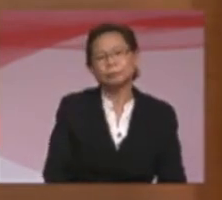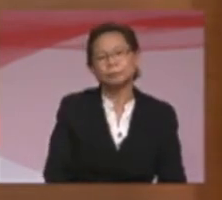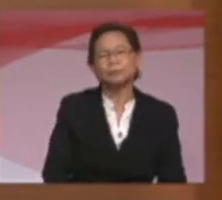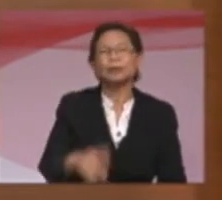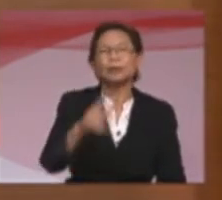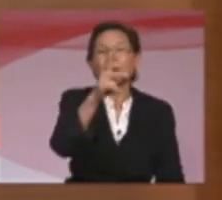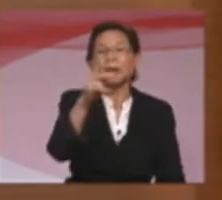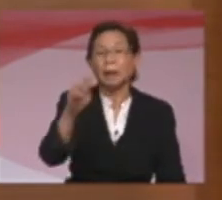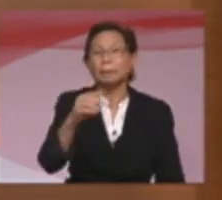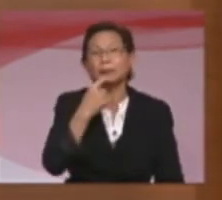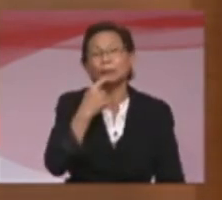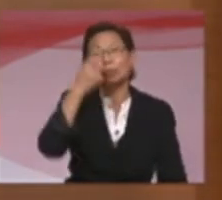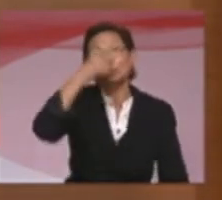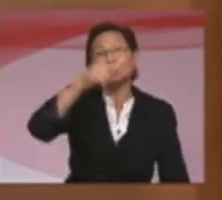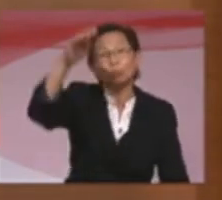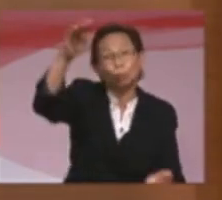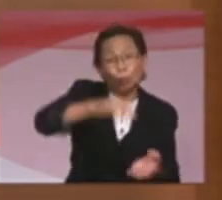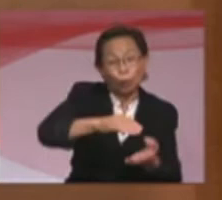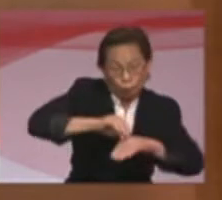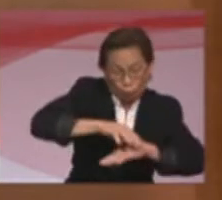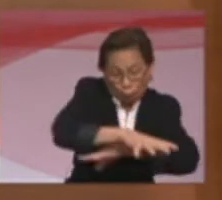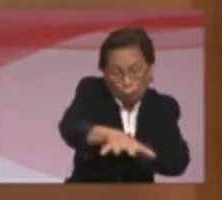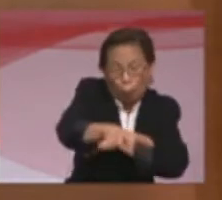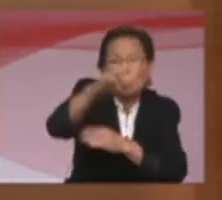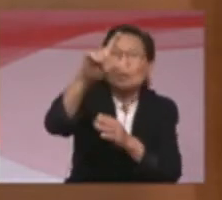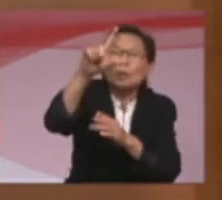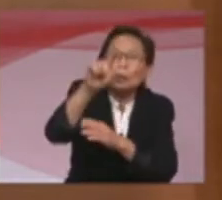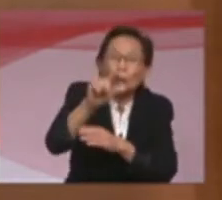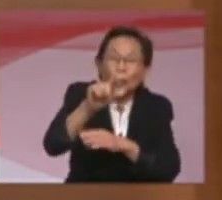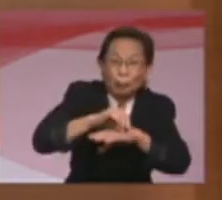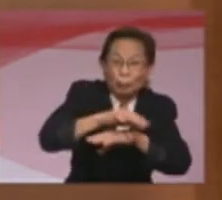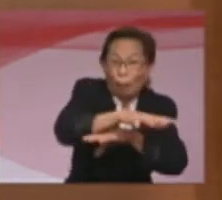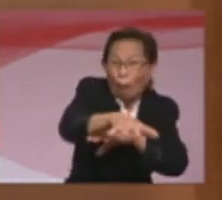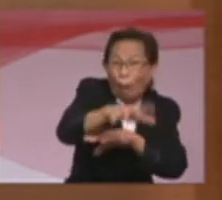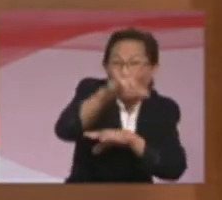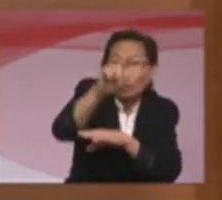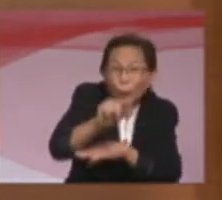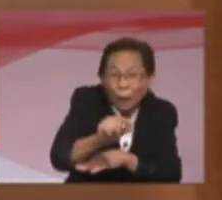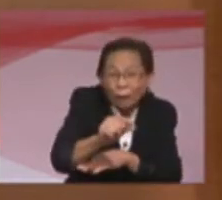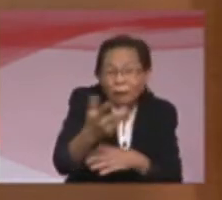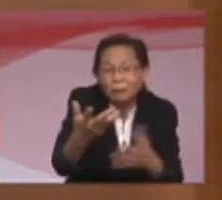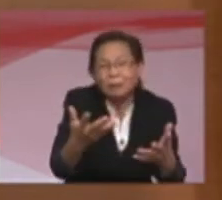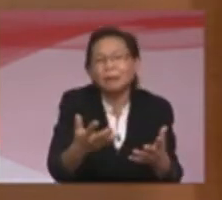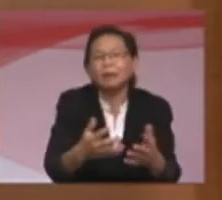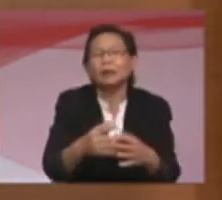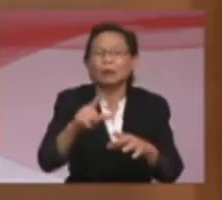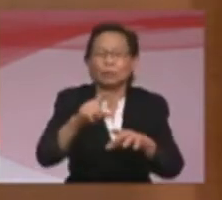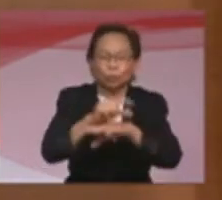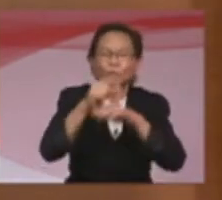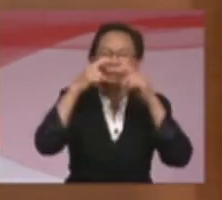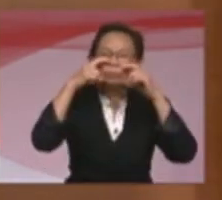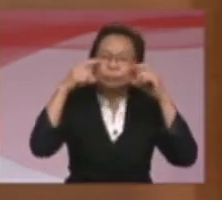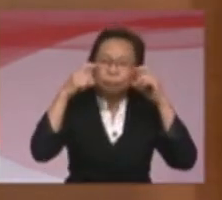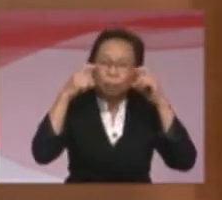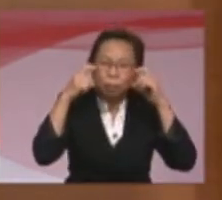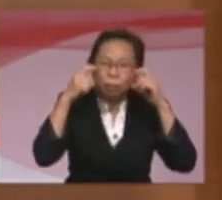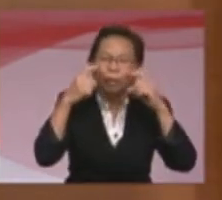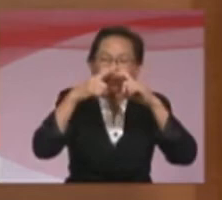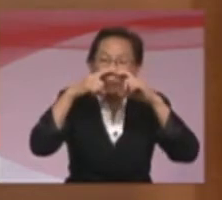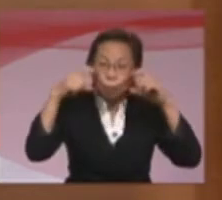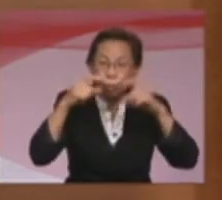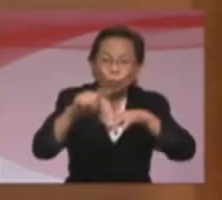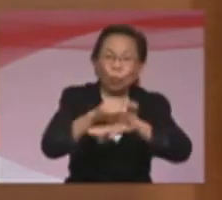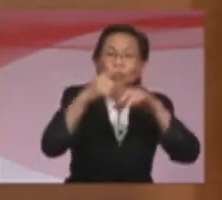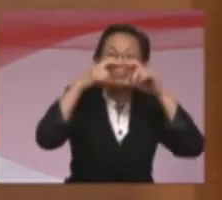mengurangkan jangkitan ada 2 perkara yang penting dilakukan, sama ada memakai pelitup muka ataupun topeng muka